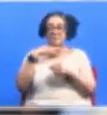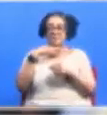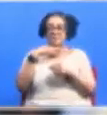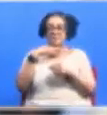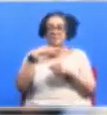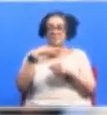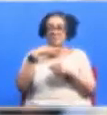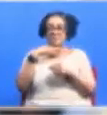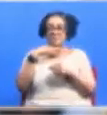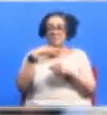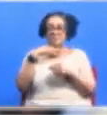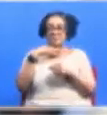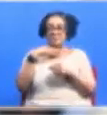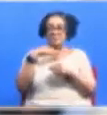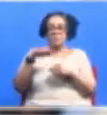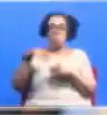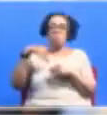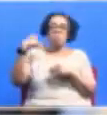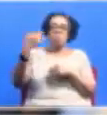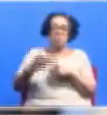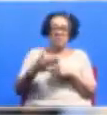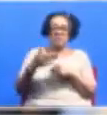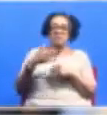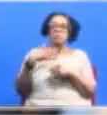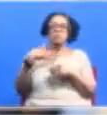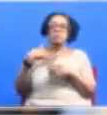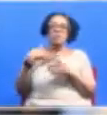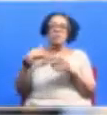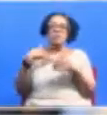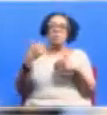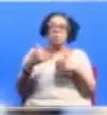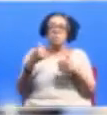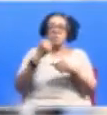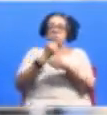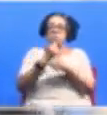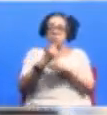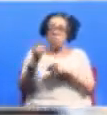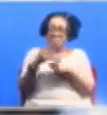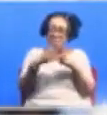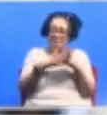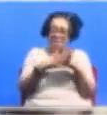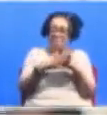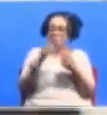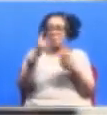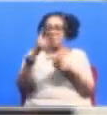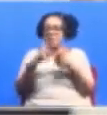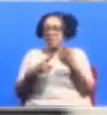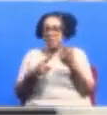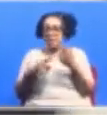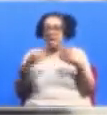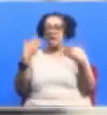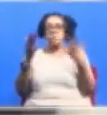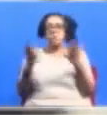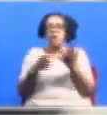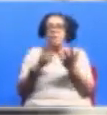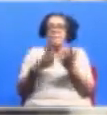Wamezoea operesheni ya mwaka moja, operesheni ya miezi sita, operesheni sijui ya siku